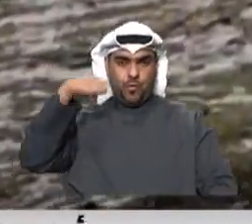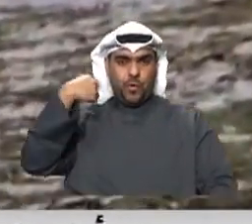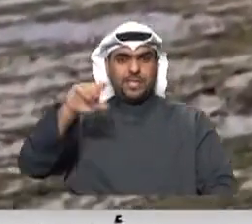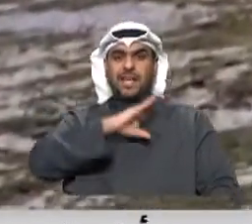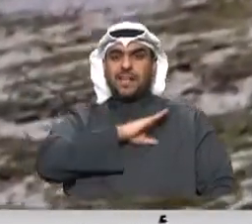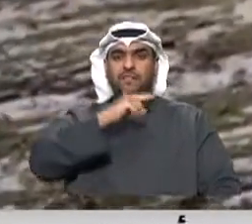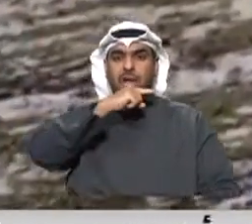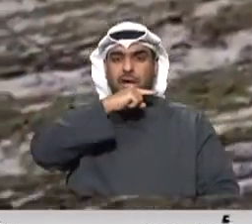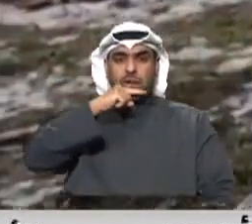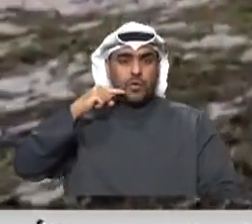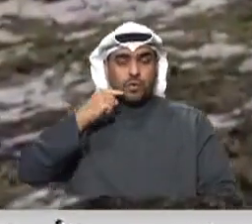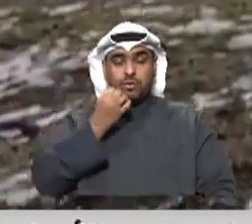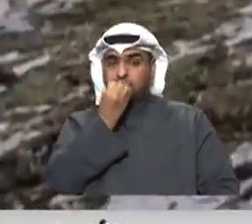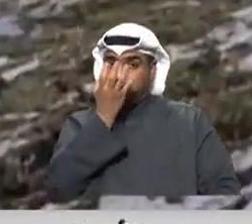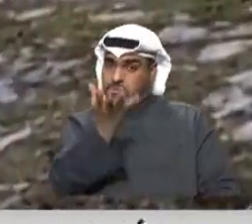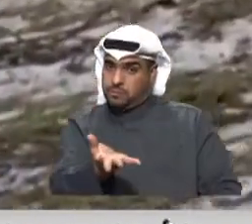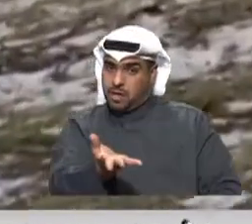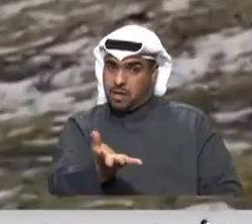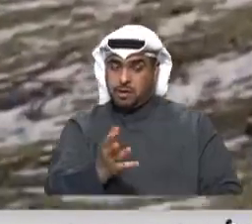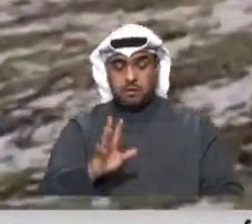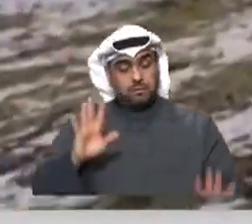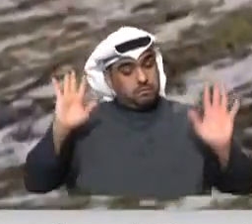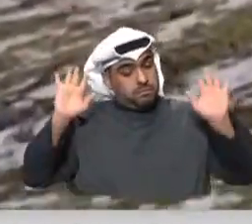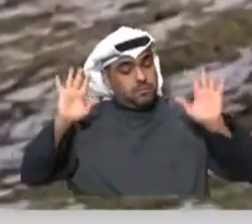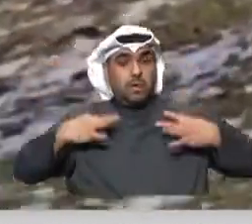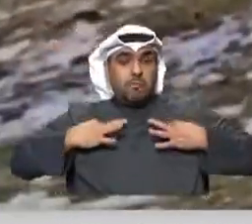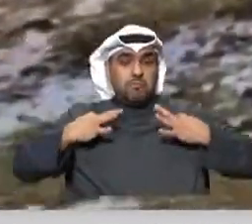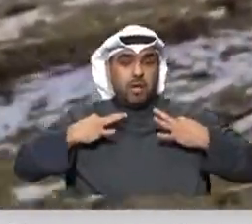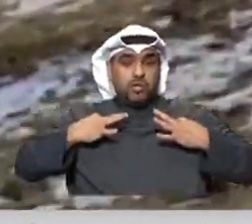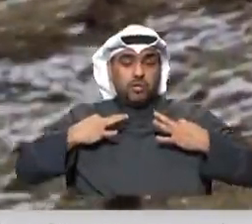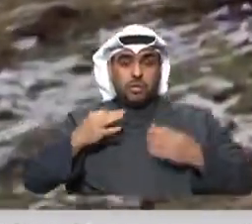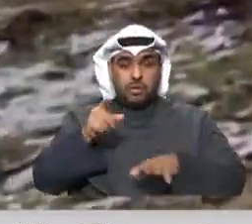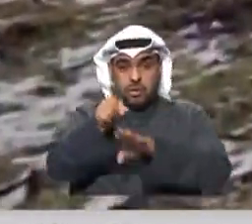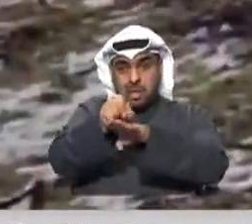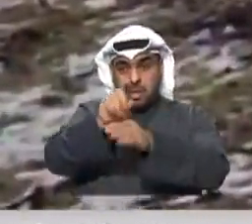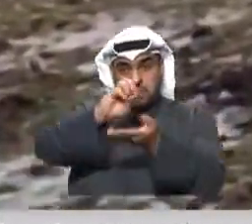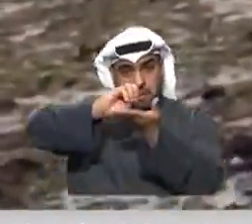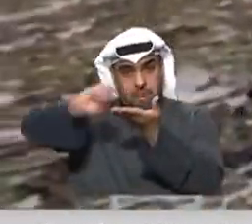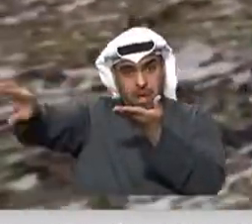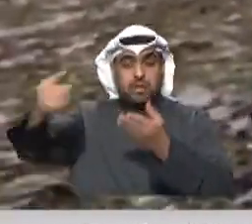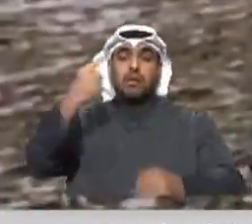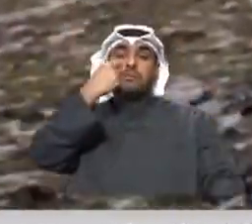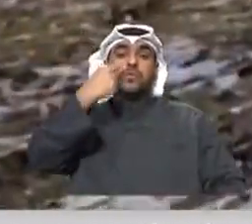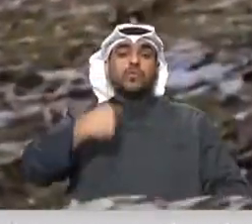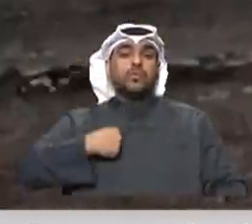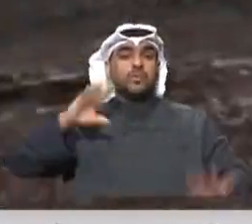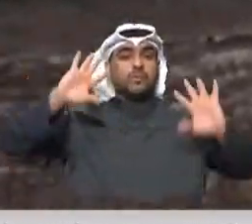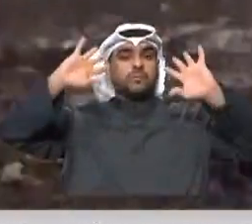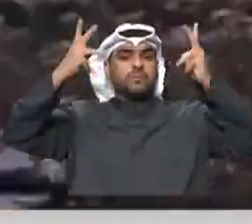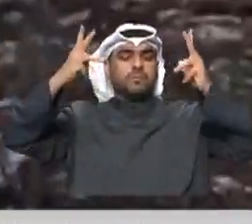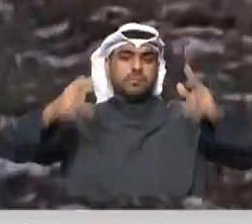من كارثه عالميه في حال تم تزويد كيف باسلحه هجوميه